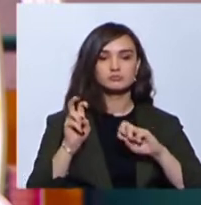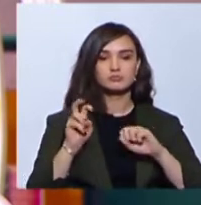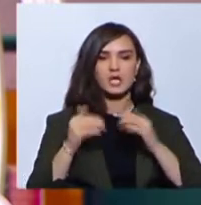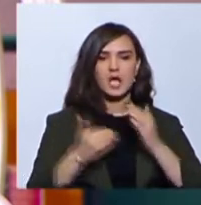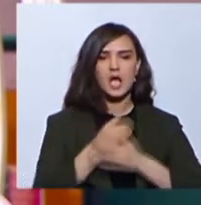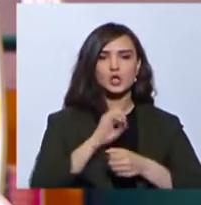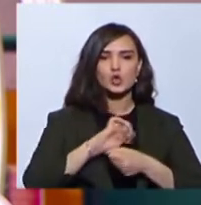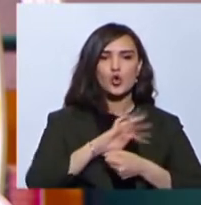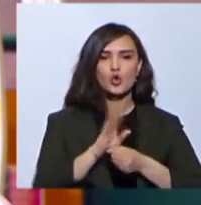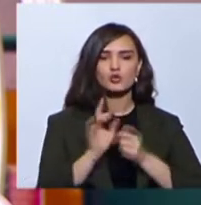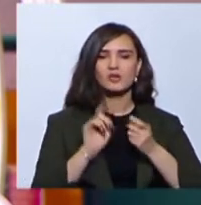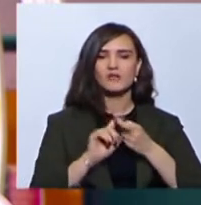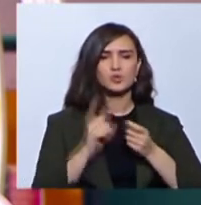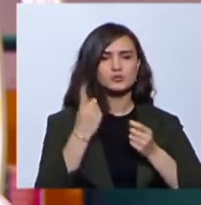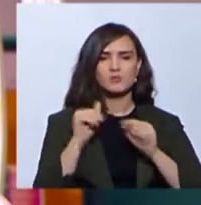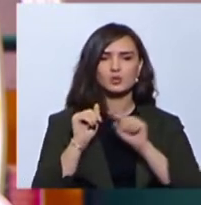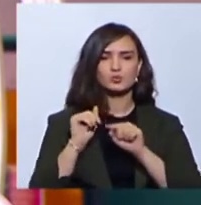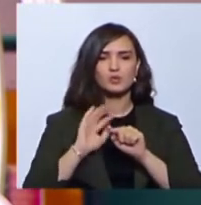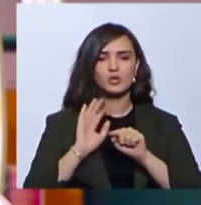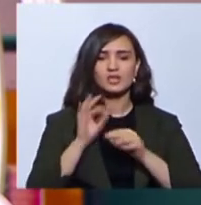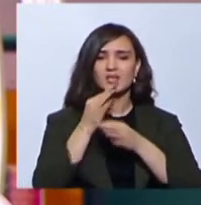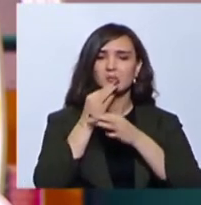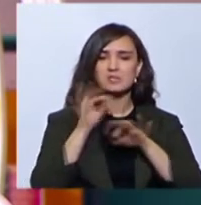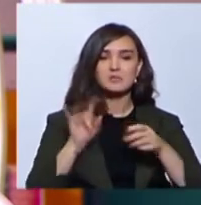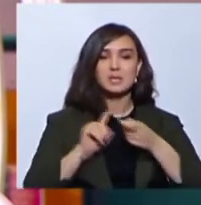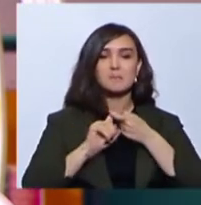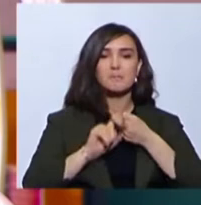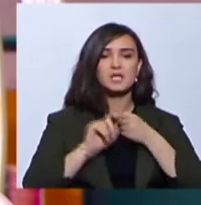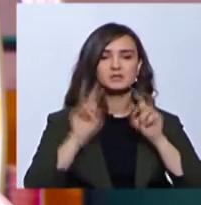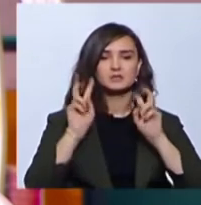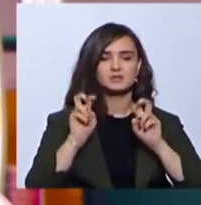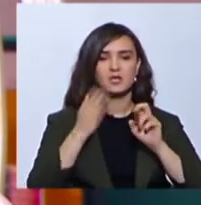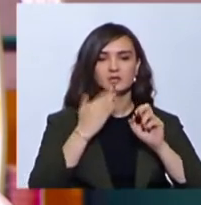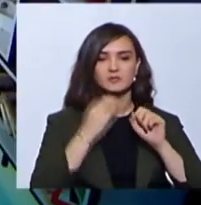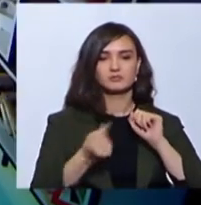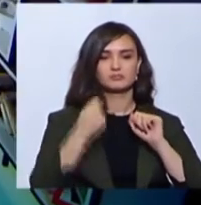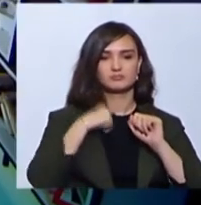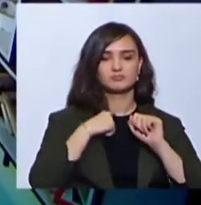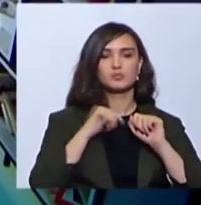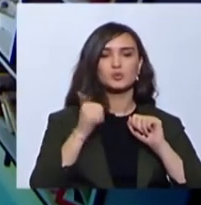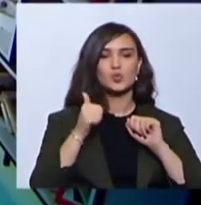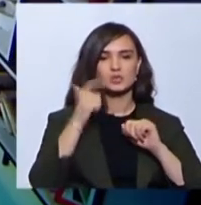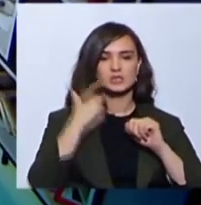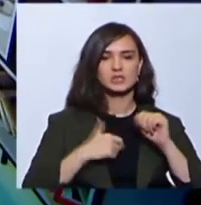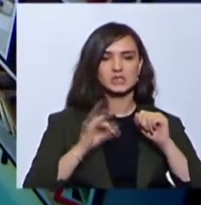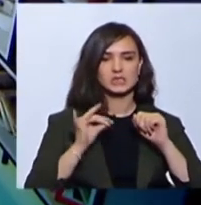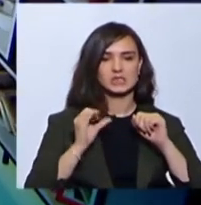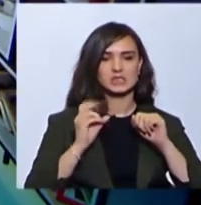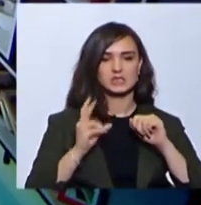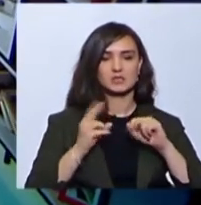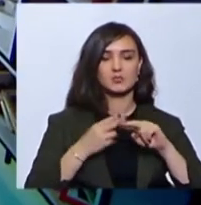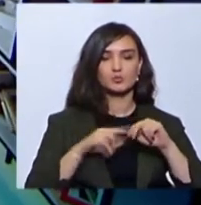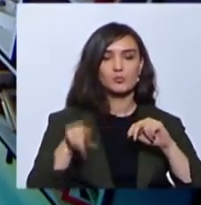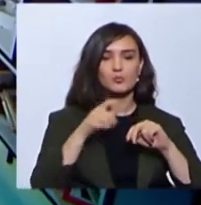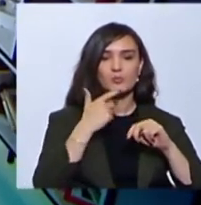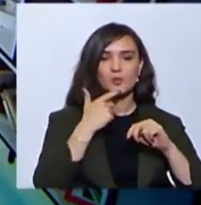ახალ კორონავირუსთან, არამედ ნებისმიერ ინფექციასთან კავშირში განვიხილავთ, ამას უნდა განვიხილოთ როგორც რისკი. ამიტომ მაყურებელი არ